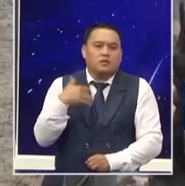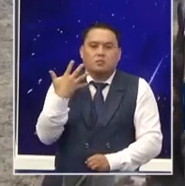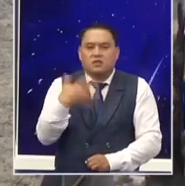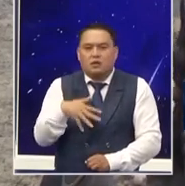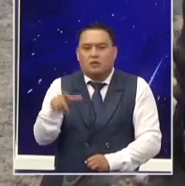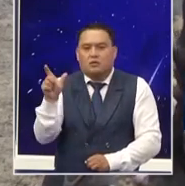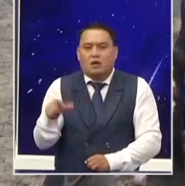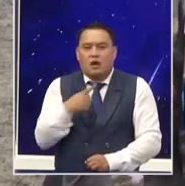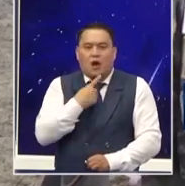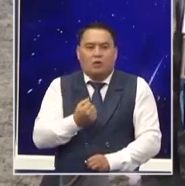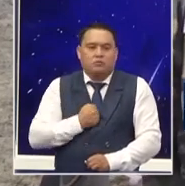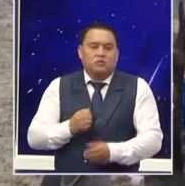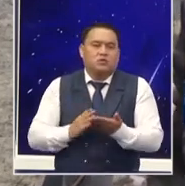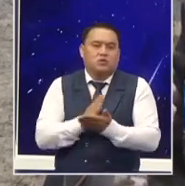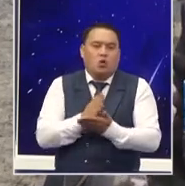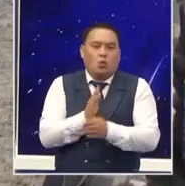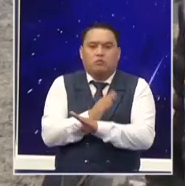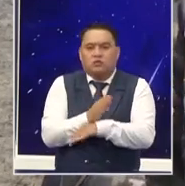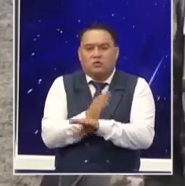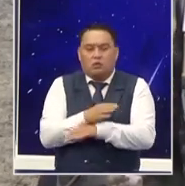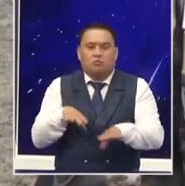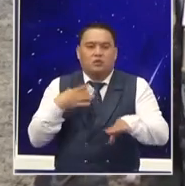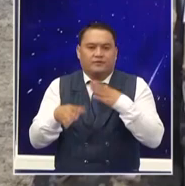бойцов Капчагайского гарнизона прошли обкатку танков